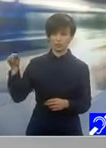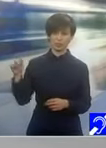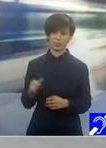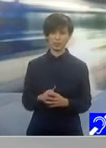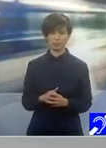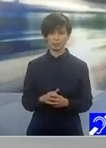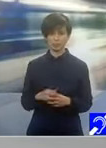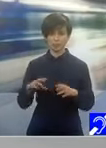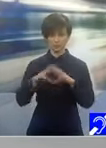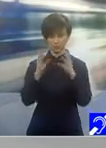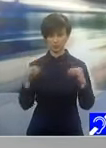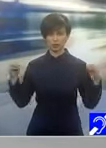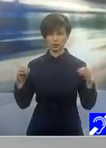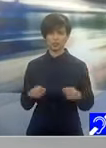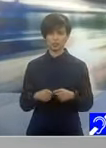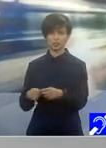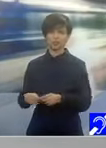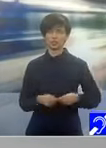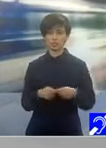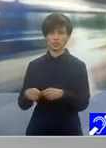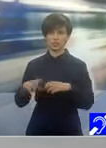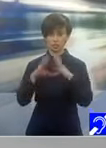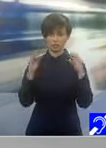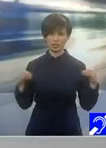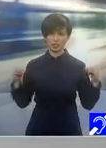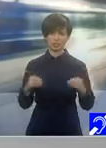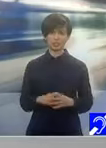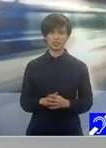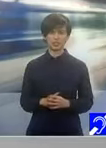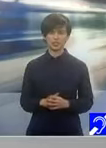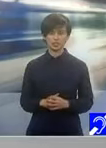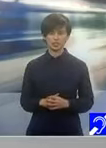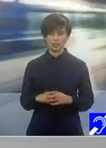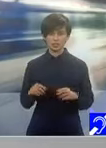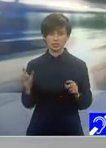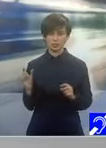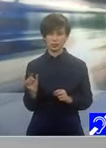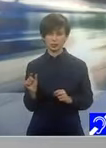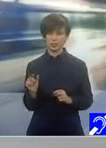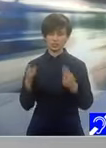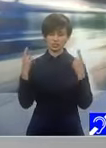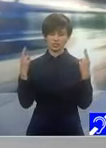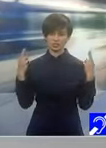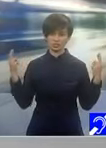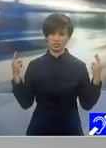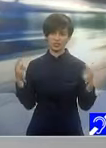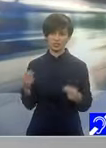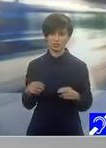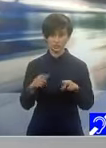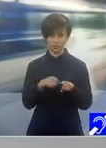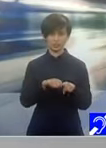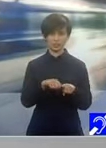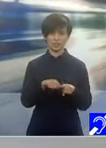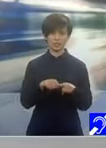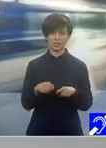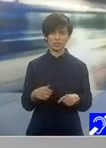român, pentru societatea românească, a ajuns în această situație și uitați că sunt puține șanse ca în viitorul imediat să fie reabilitat și